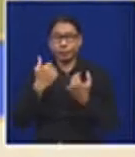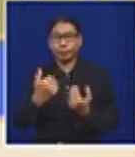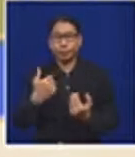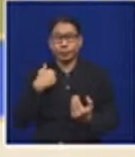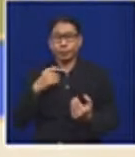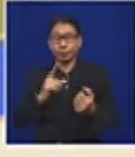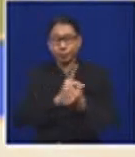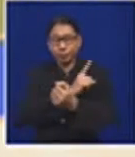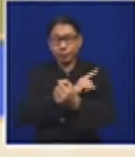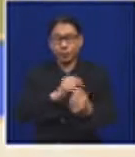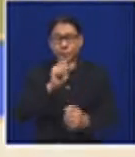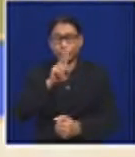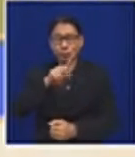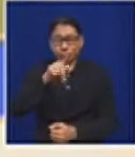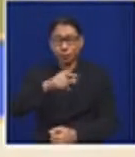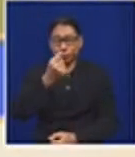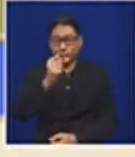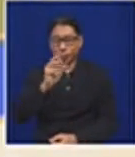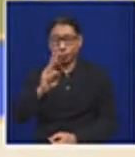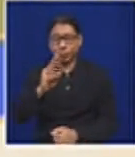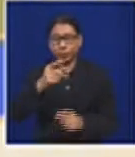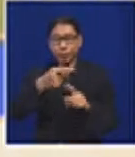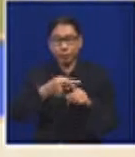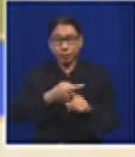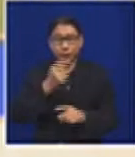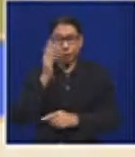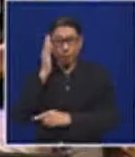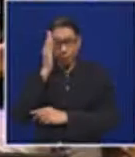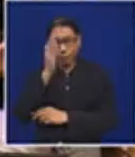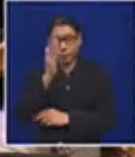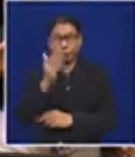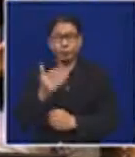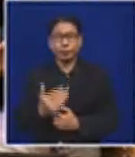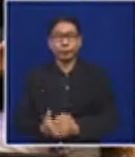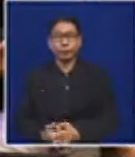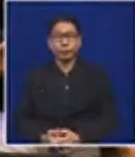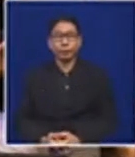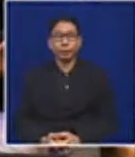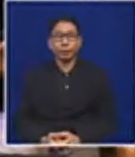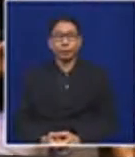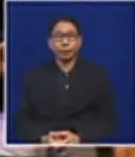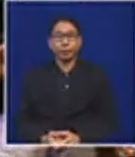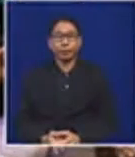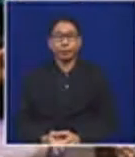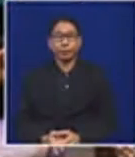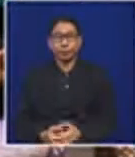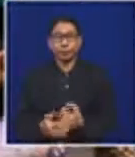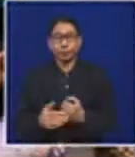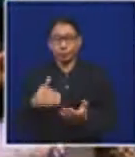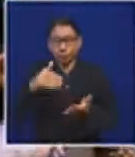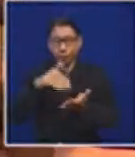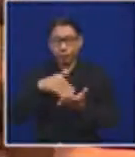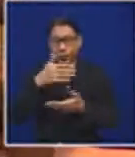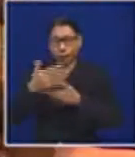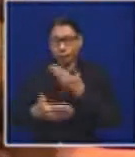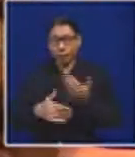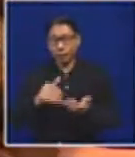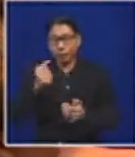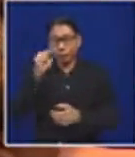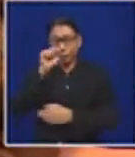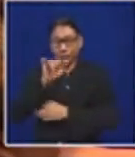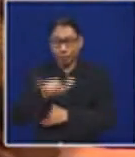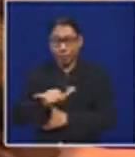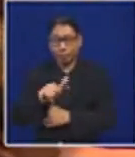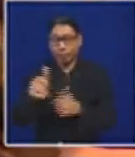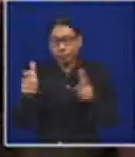คอนเสิร์ต2016ที่กำลังจะมีขึ้นในต้นเดือนหน้านี้แล้วล่ะค่ะทำเอาลานเอเทียมศูนย์การค้าสยามเซ็นเตอร์ดูแน่นและเล็กไ